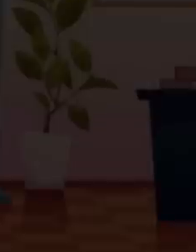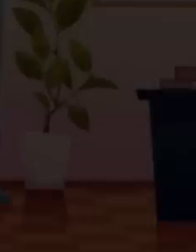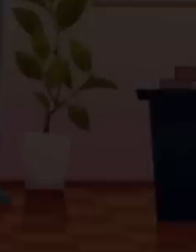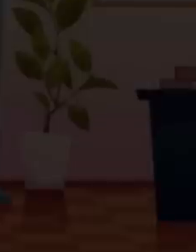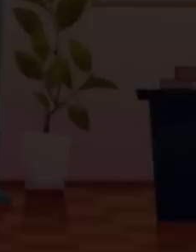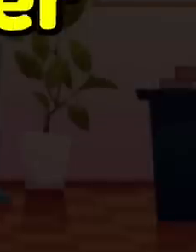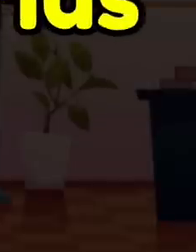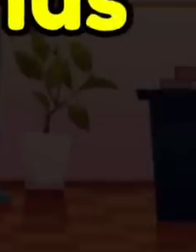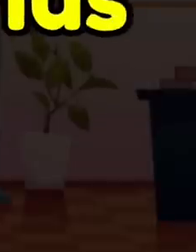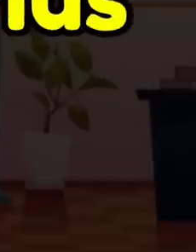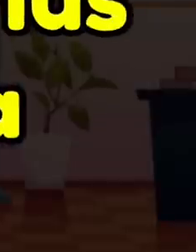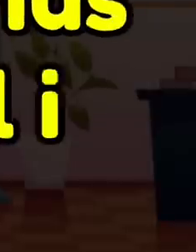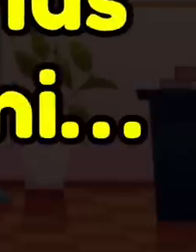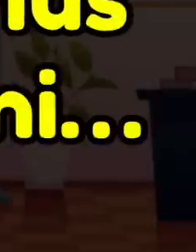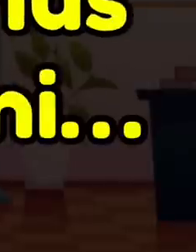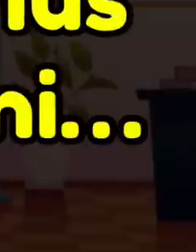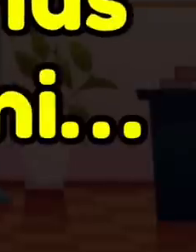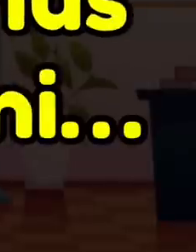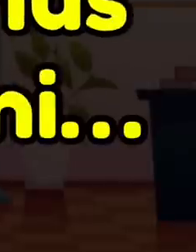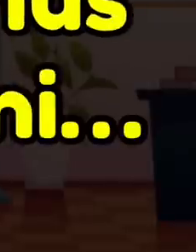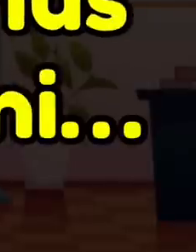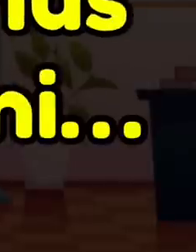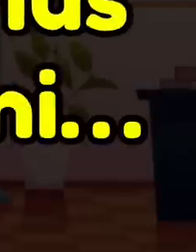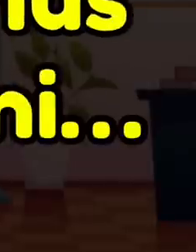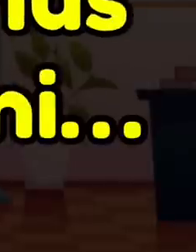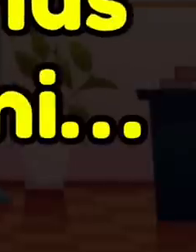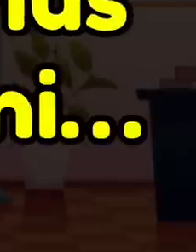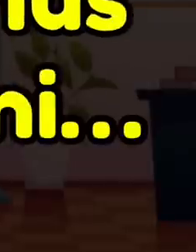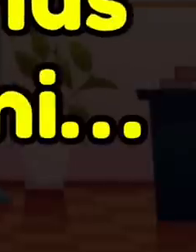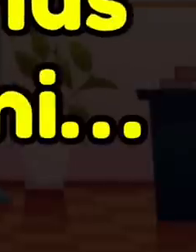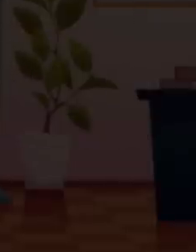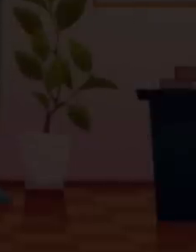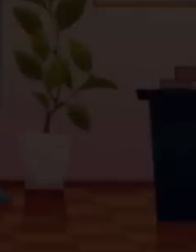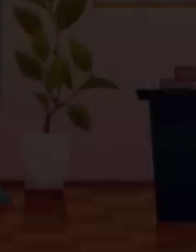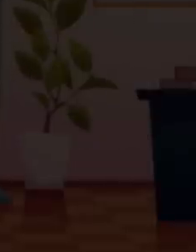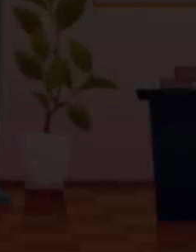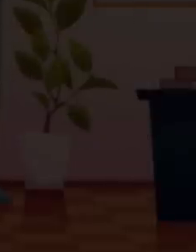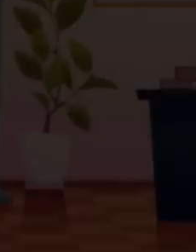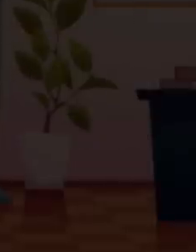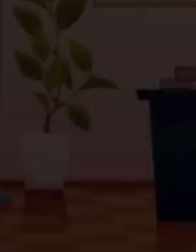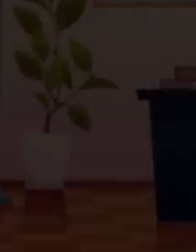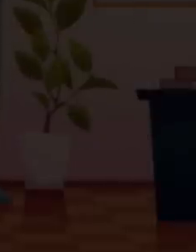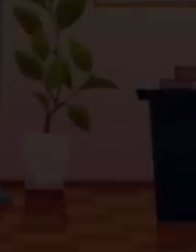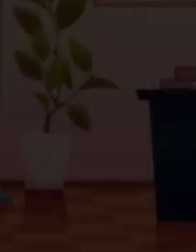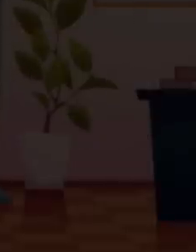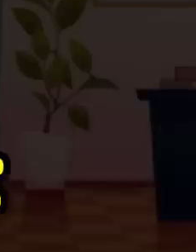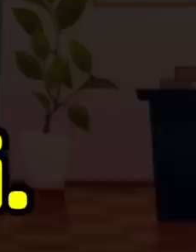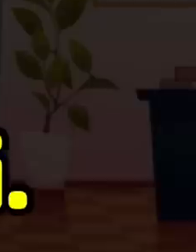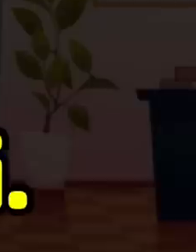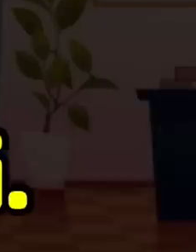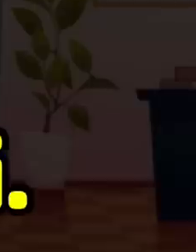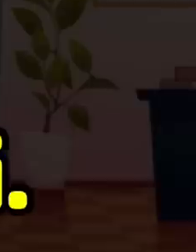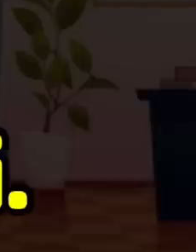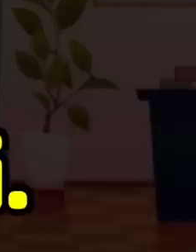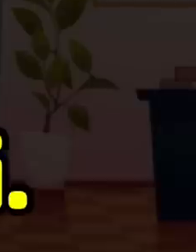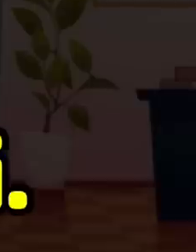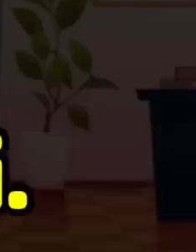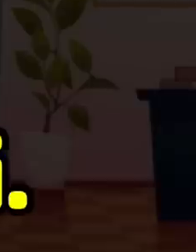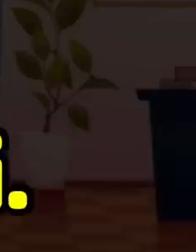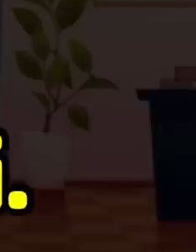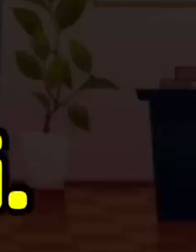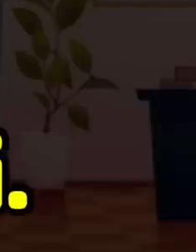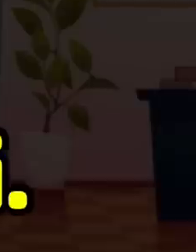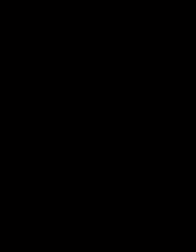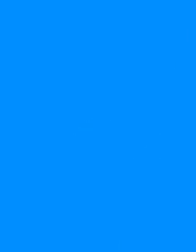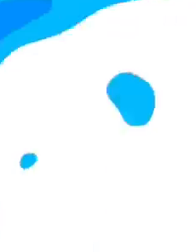bersama-sama kita ambil serius tentang hal ini mencegah itu lebih baik daripada mengobati